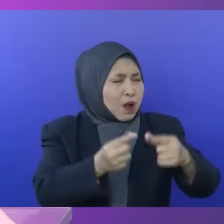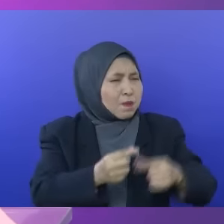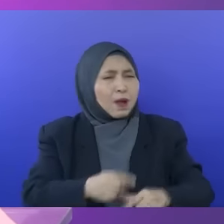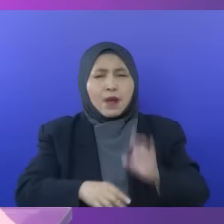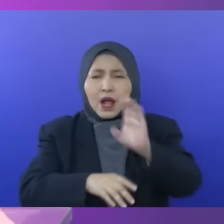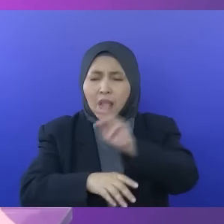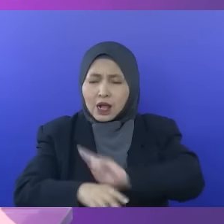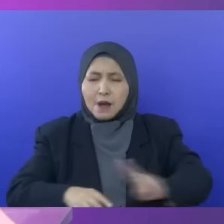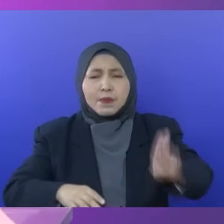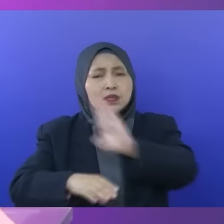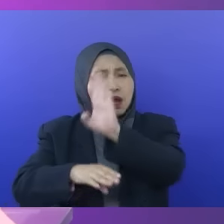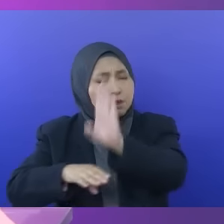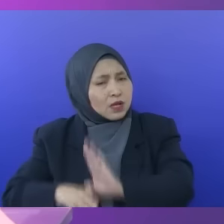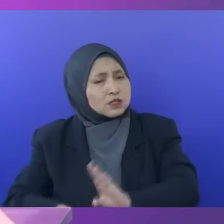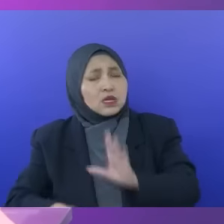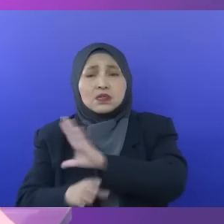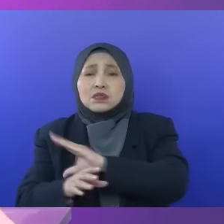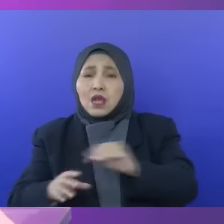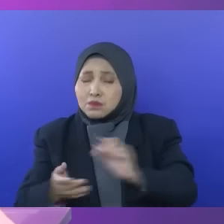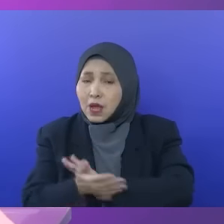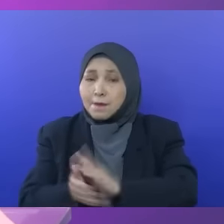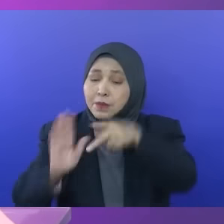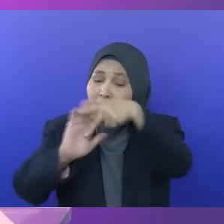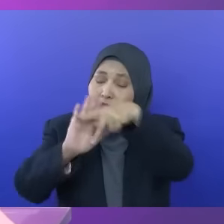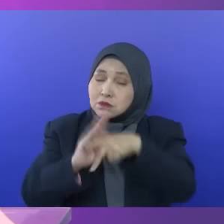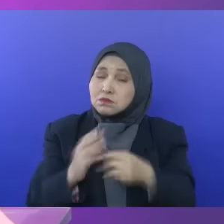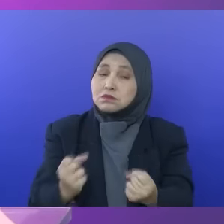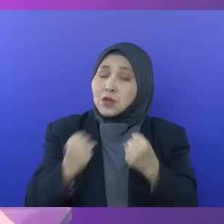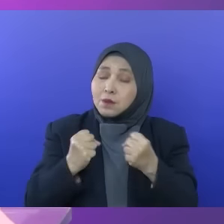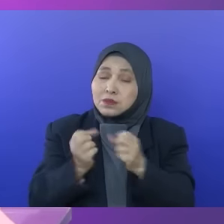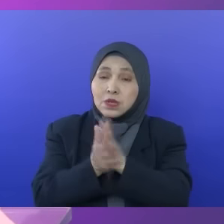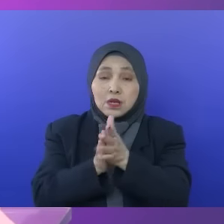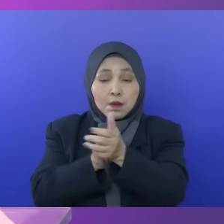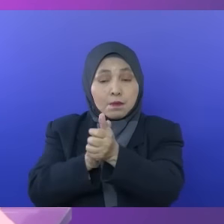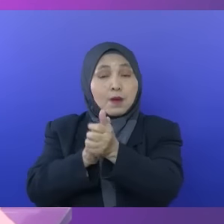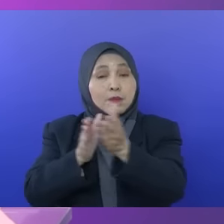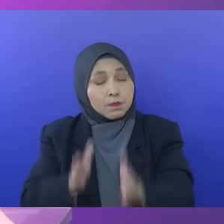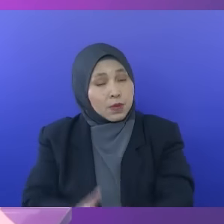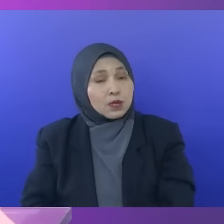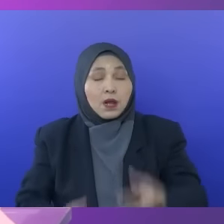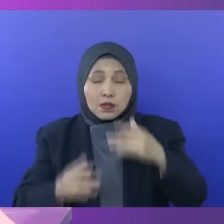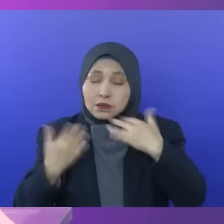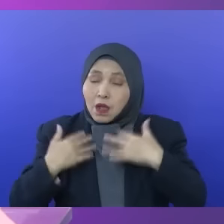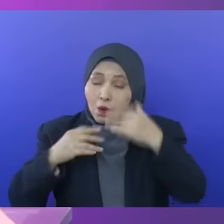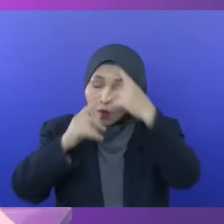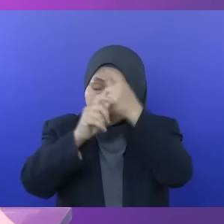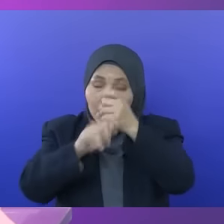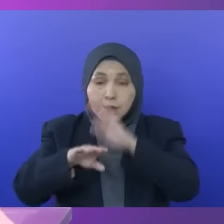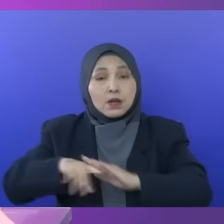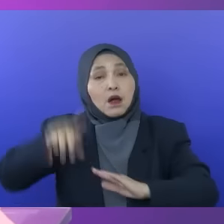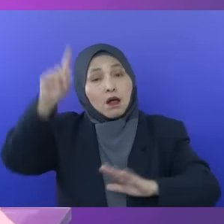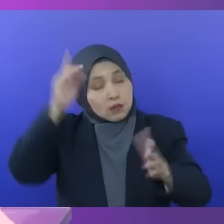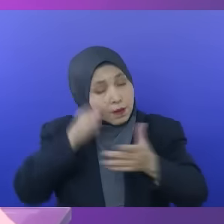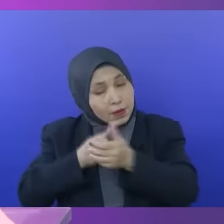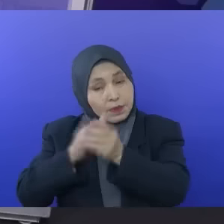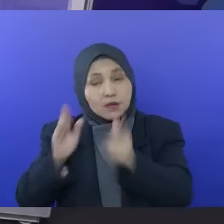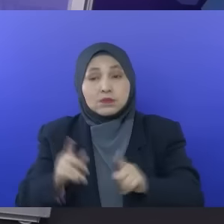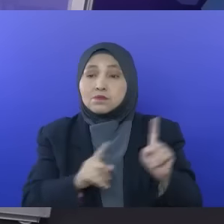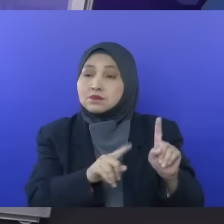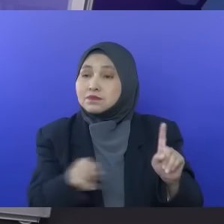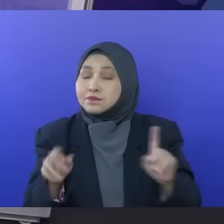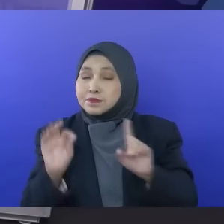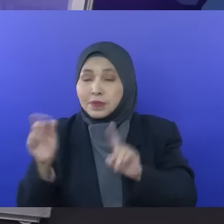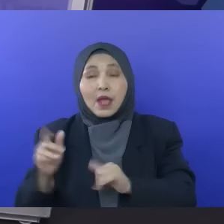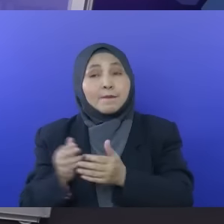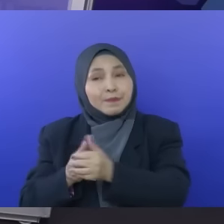tetapi masih lagi berasaskan pada prinsip yang Teguh sebagai pemimpin yang bertakwa ayat 1-5 dipimpin Al fatiru